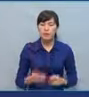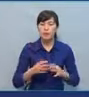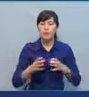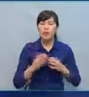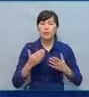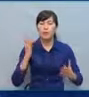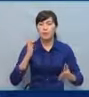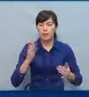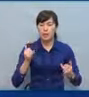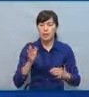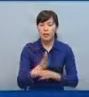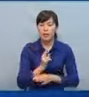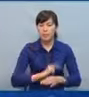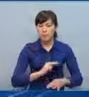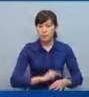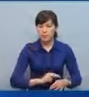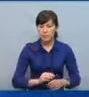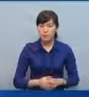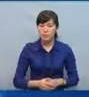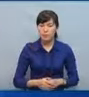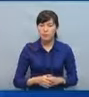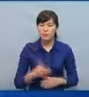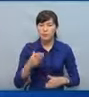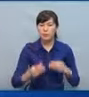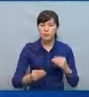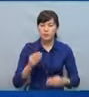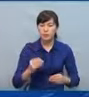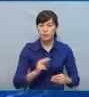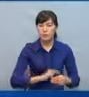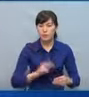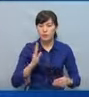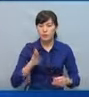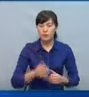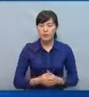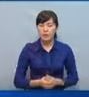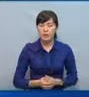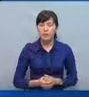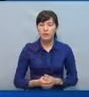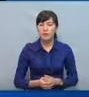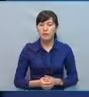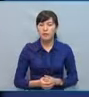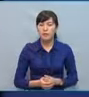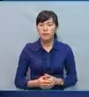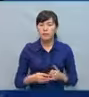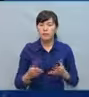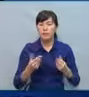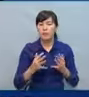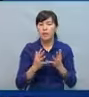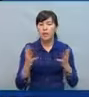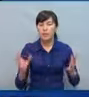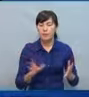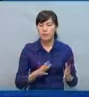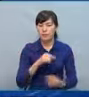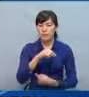тек қана балық шаруашылығы мен мына енді сүт товарлы фермасы ғана жұмыс істейтін болады. Ол енді алынған, ол жерлерін бәрі қоршалған.